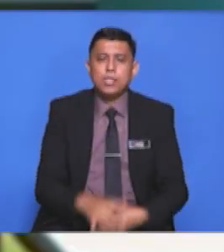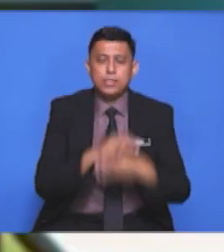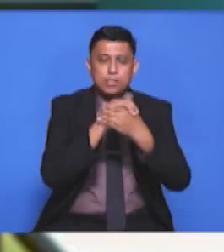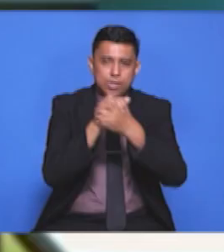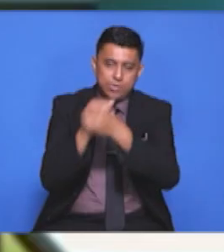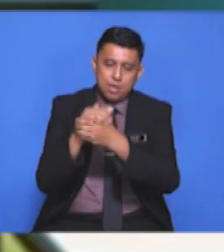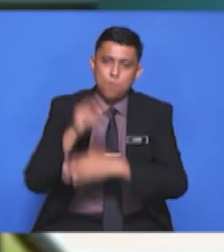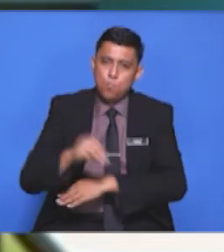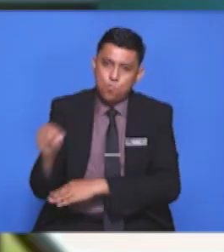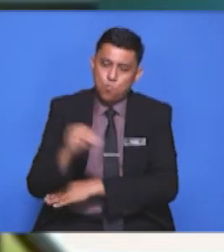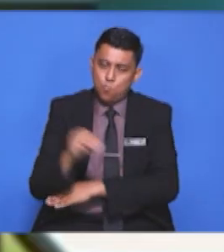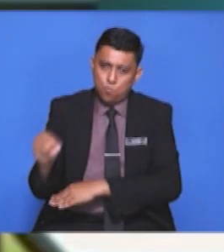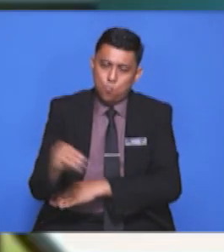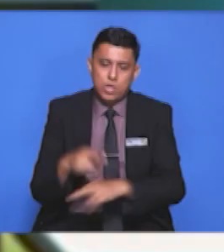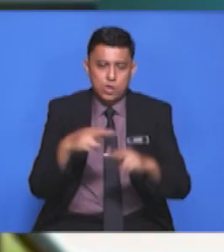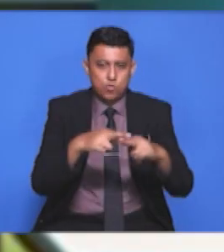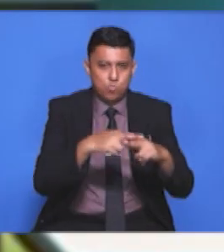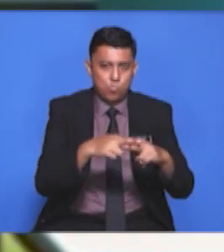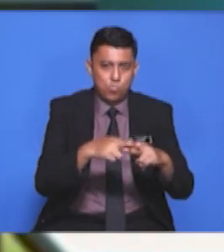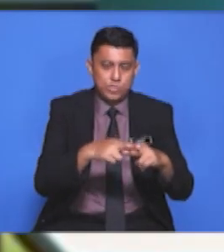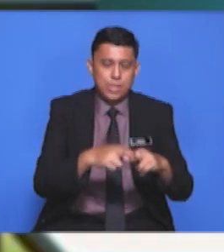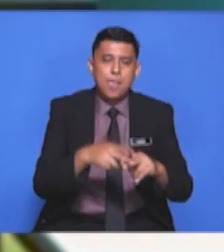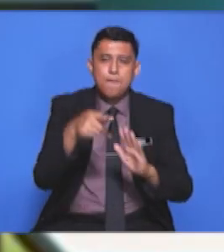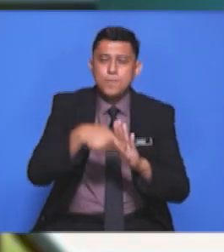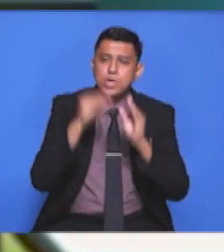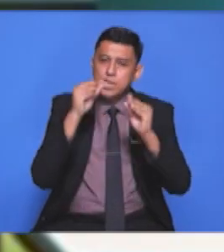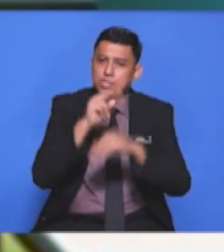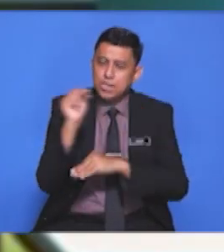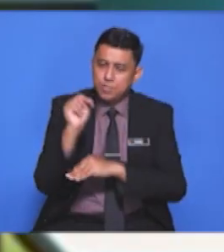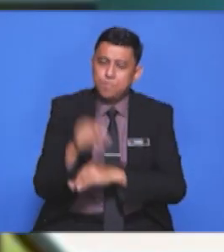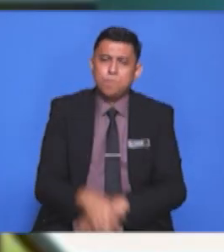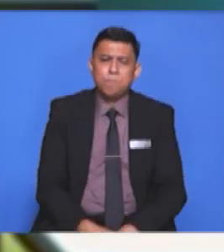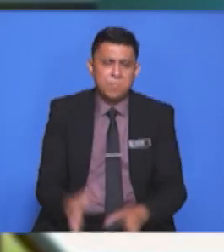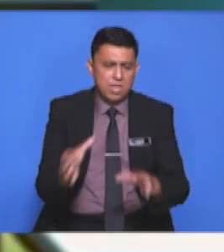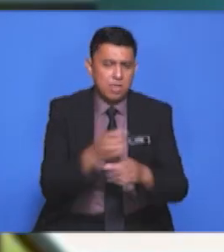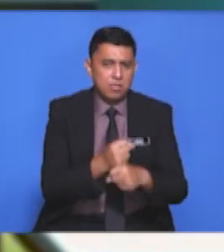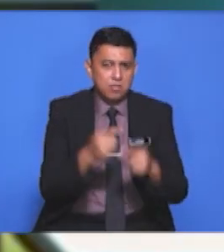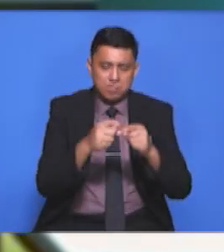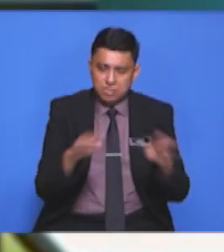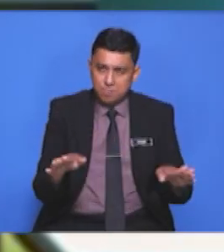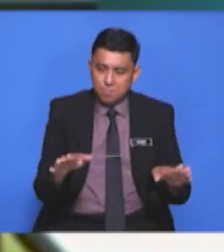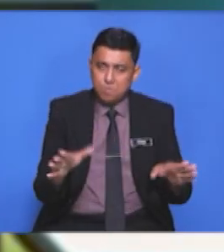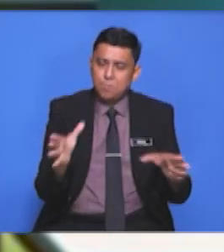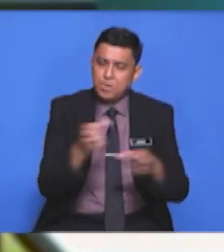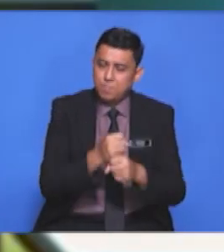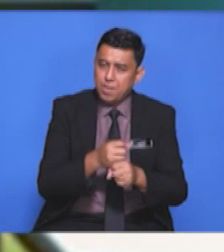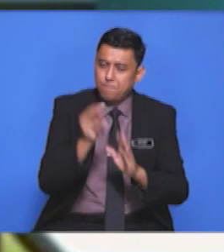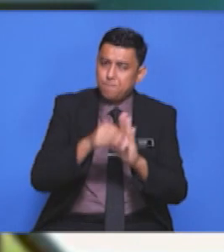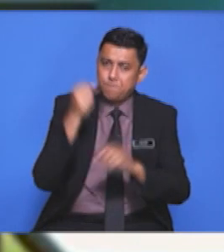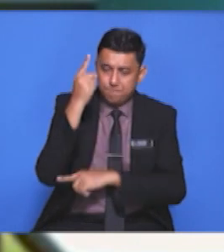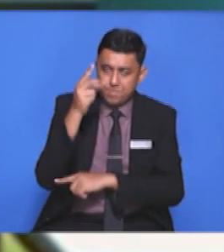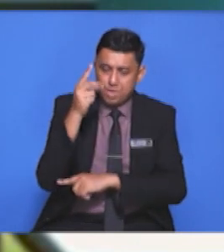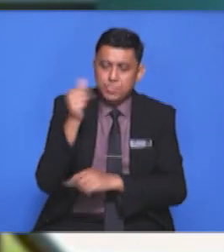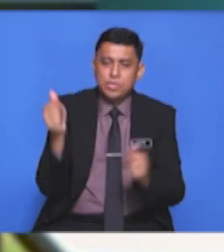sebagai rumus kepada pelajaran kita pada hari ini cek kudapati kamu semua telah pun dapat memahami